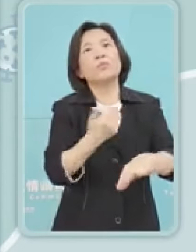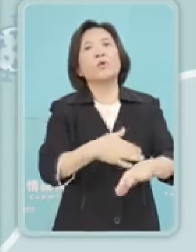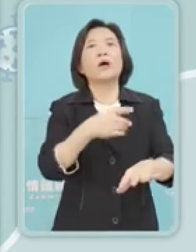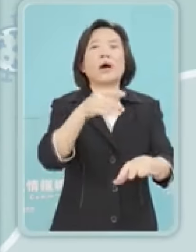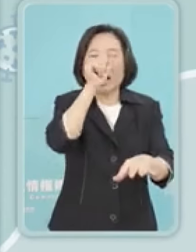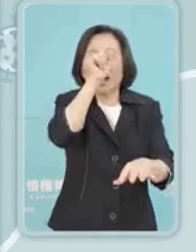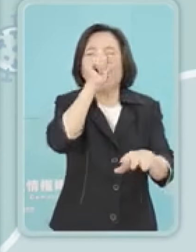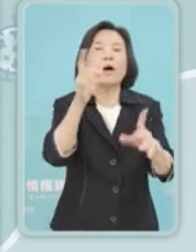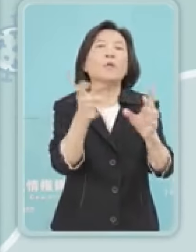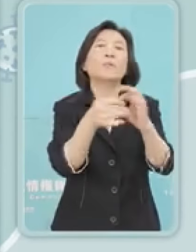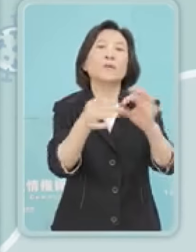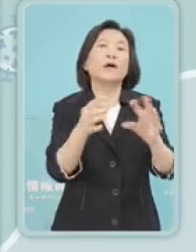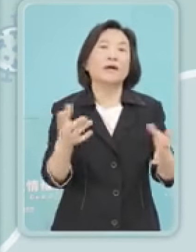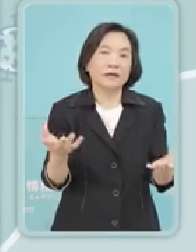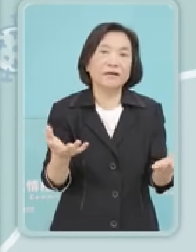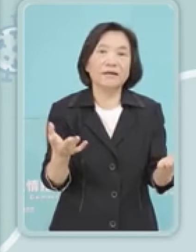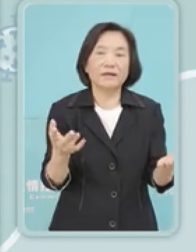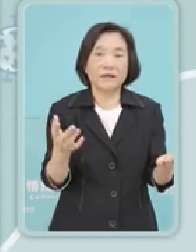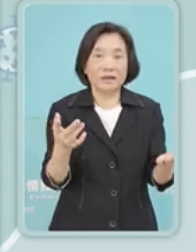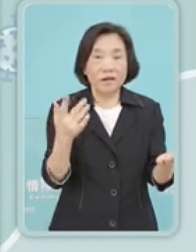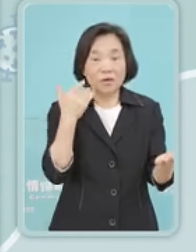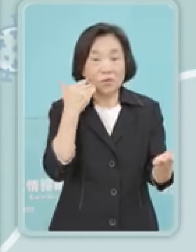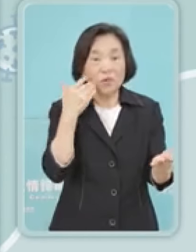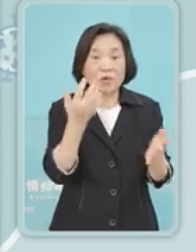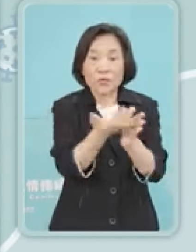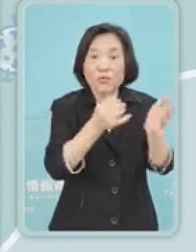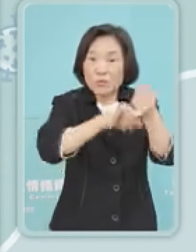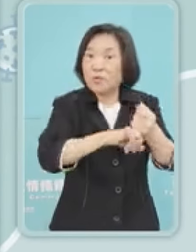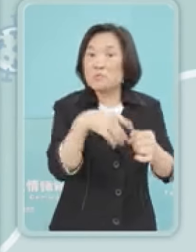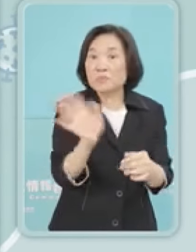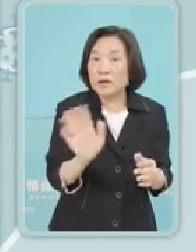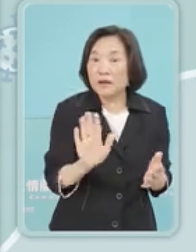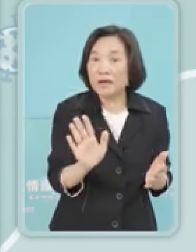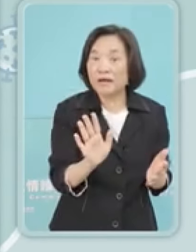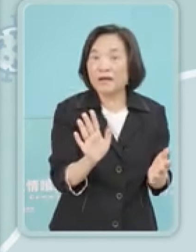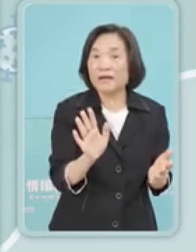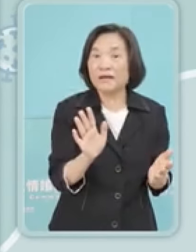不会上网，那你不预约，那我们就在